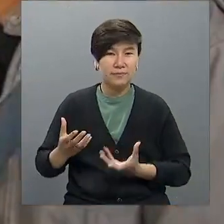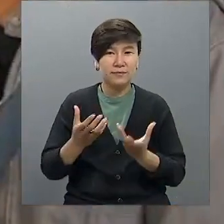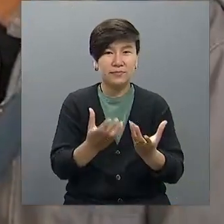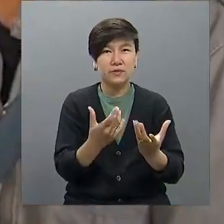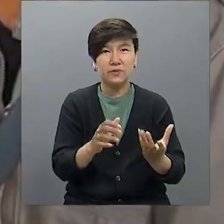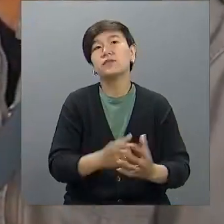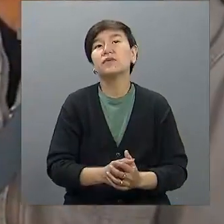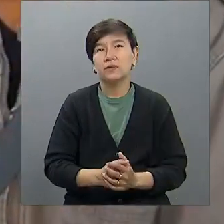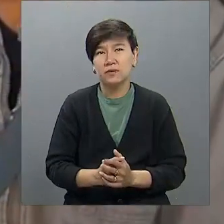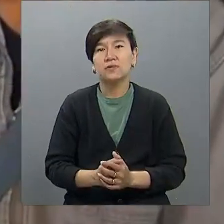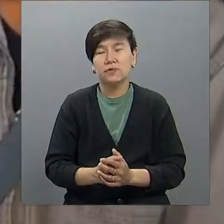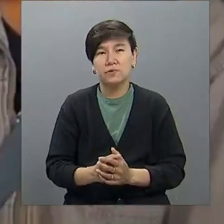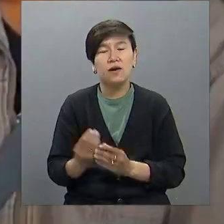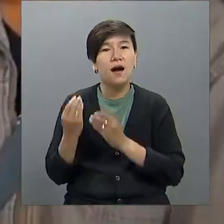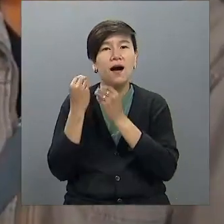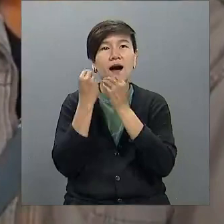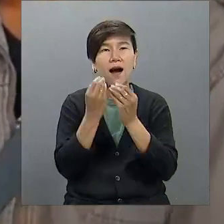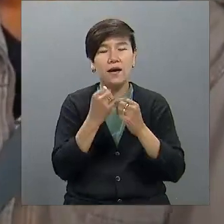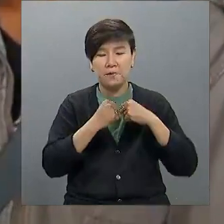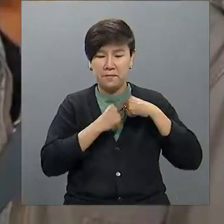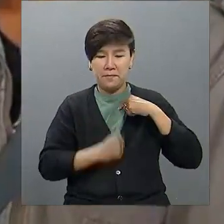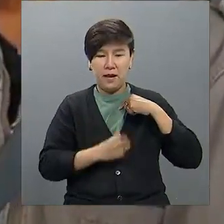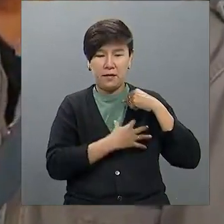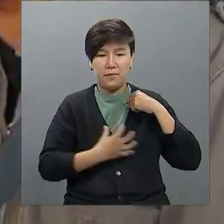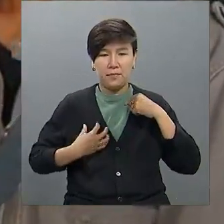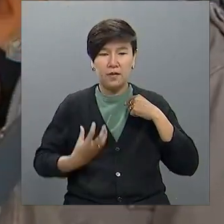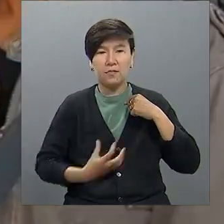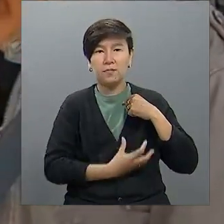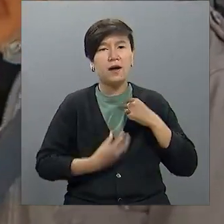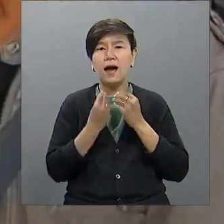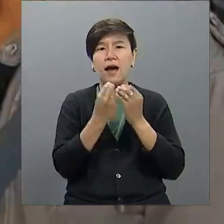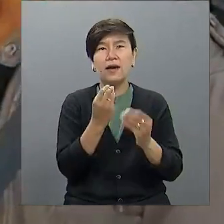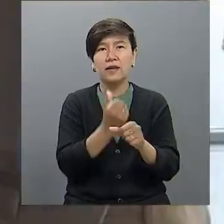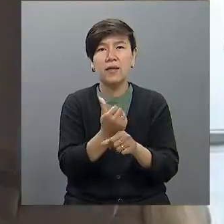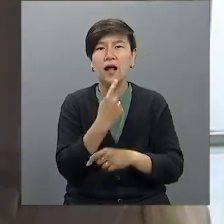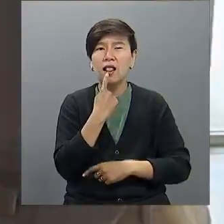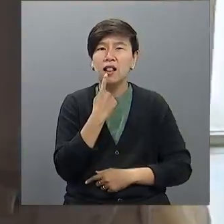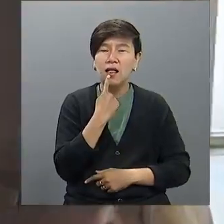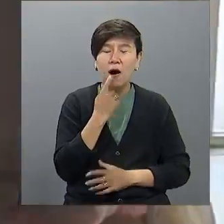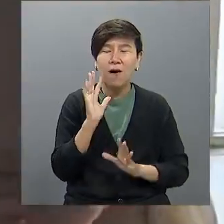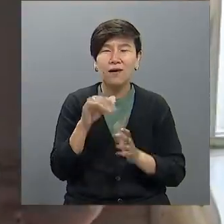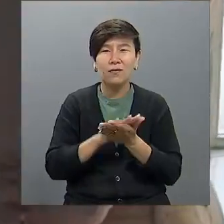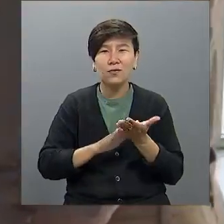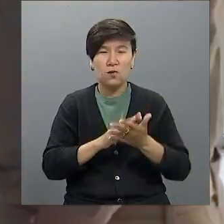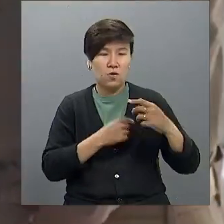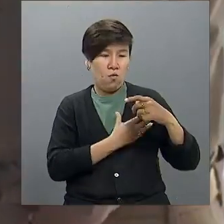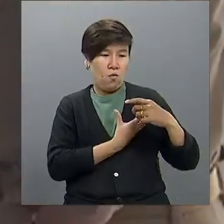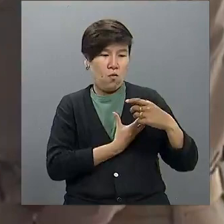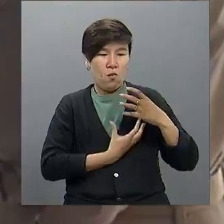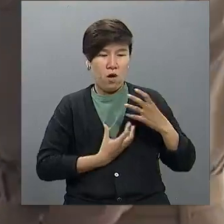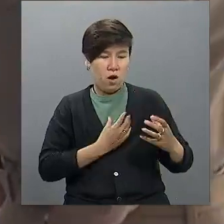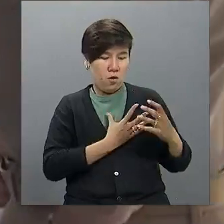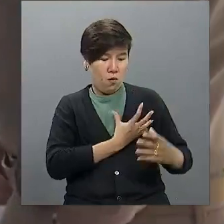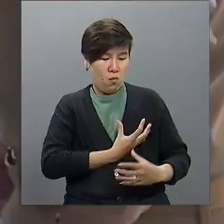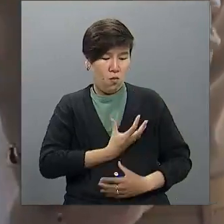ทุกชิ้นที่สามารถนำไปใช้ได้นะคะจริงๆแล้วเนี่ยก็จะบริจาคลิ้นหัวใจนะคะลิ้นหัวใจตับซึ่งเป็นอวัยวะสำคั